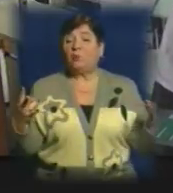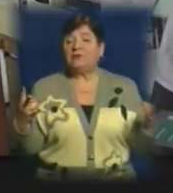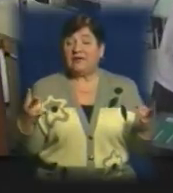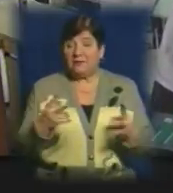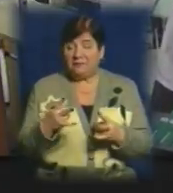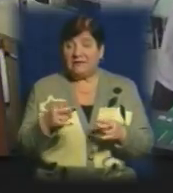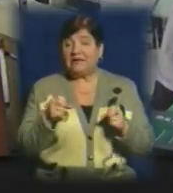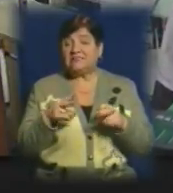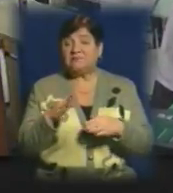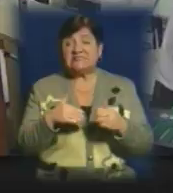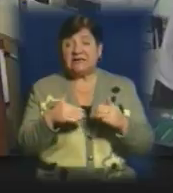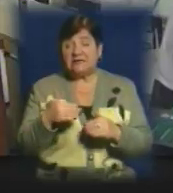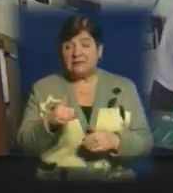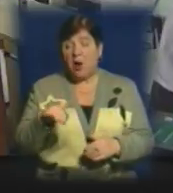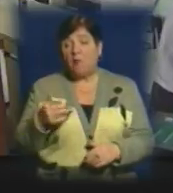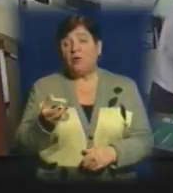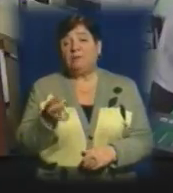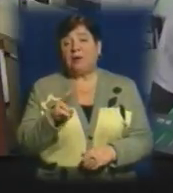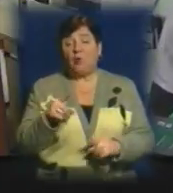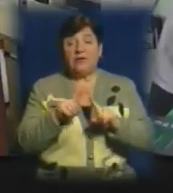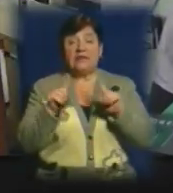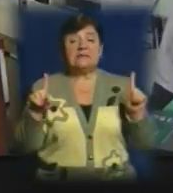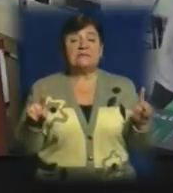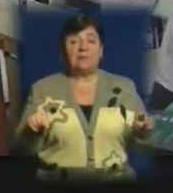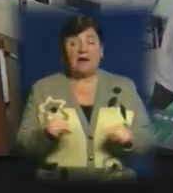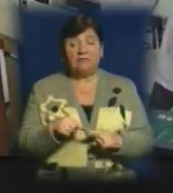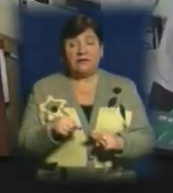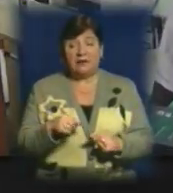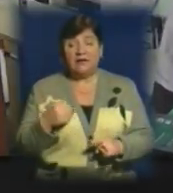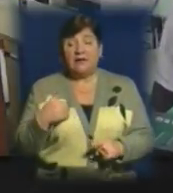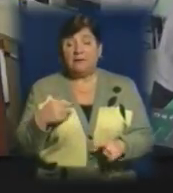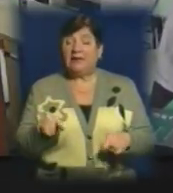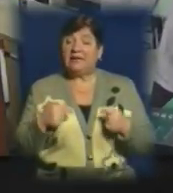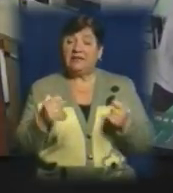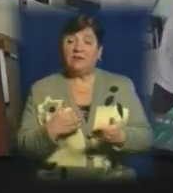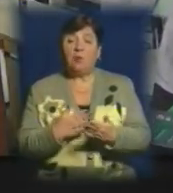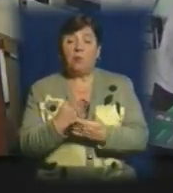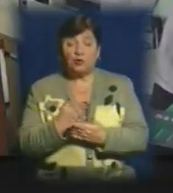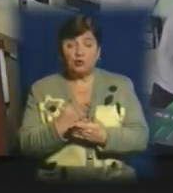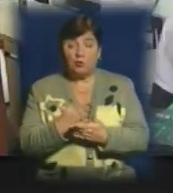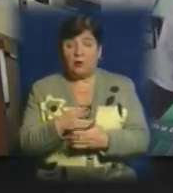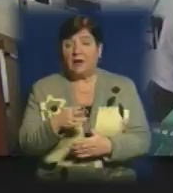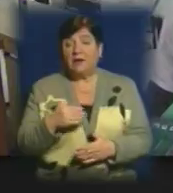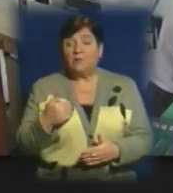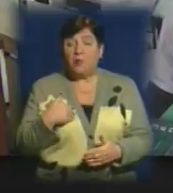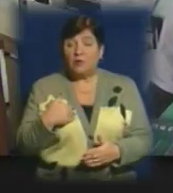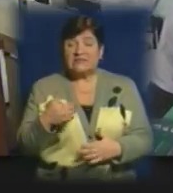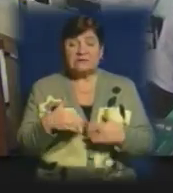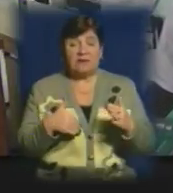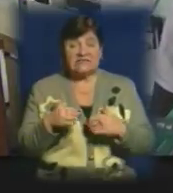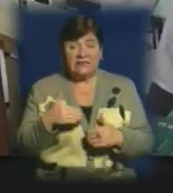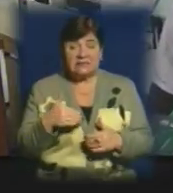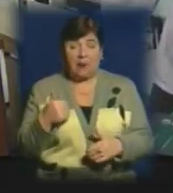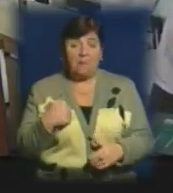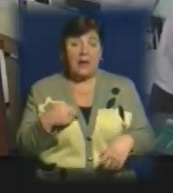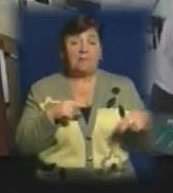військового спеціаліста, і потім приходять з направленням до нас. І ми надаємо послуги вузьких спеціалістів. Ми